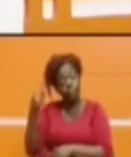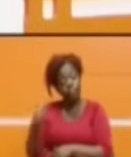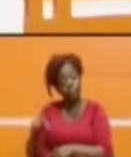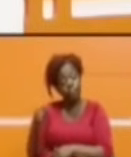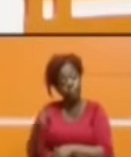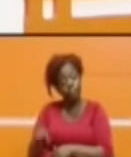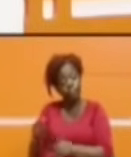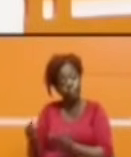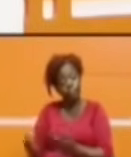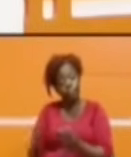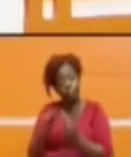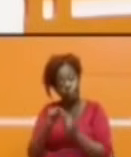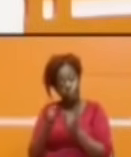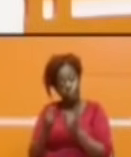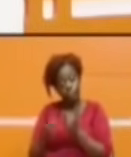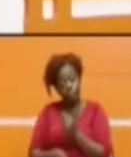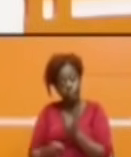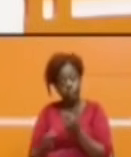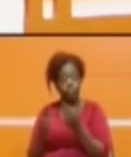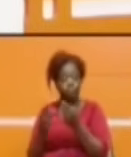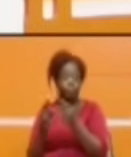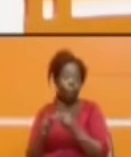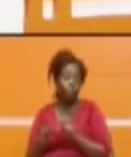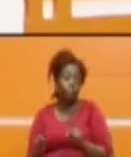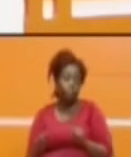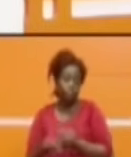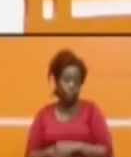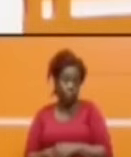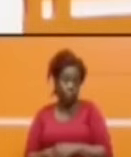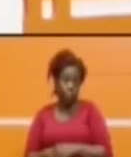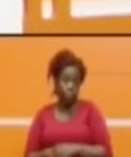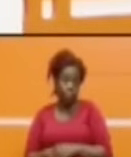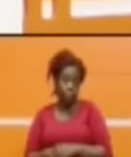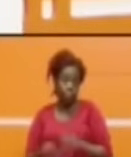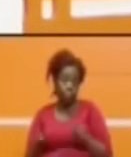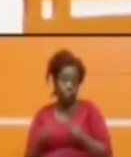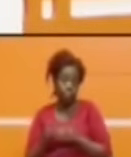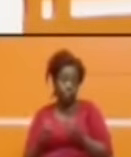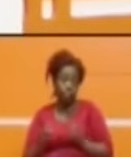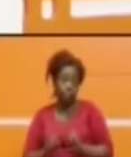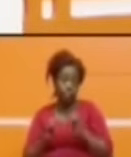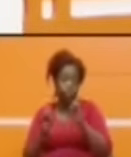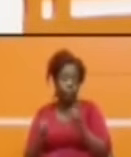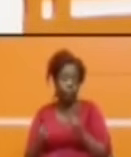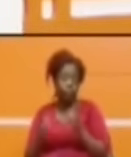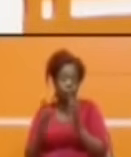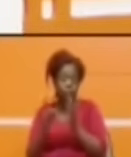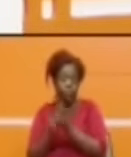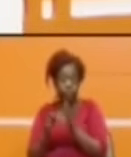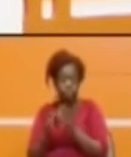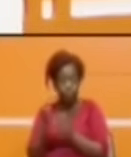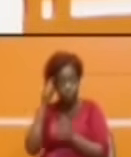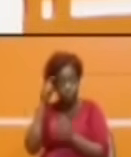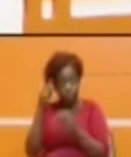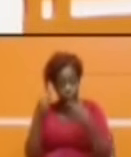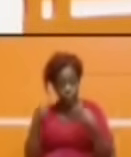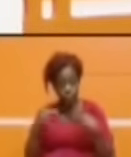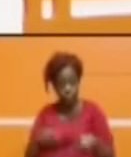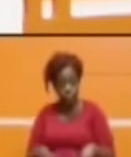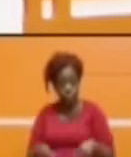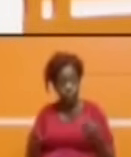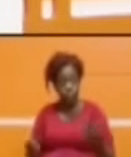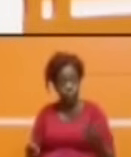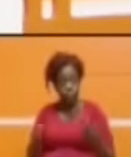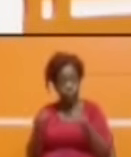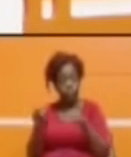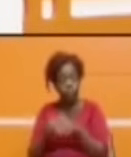mutindo ng'olusoma kalujje luggulewo. N'ettendekero ery'abasawo ery'ebyobulamu ery'omubaka